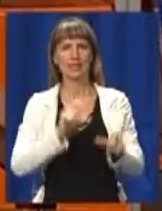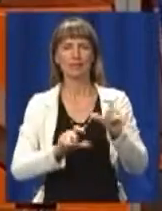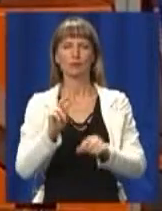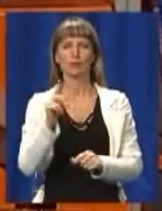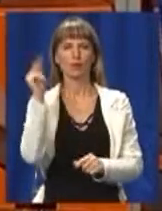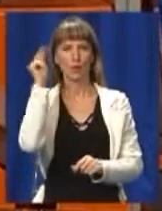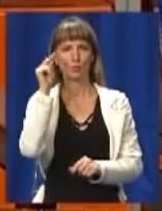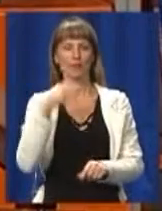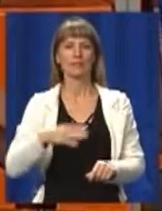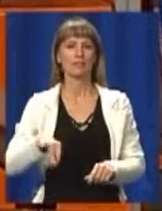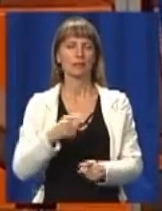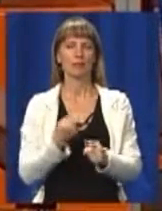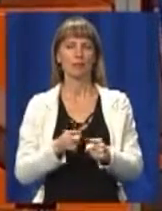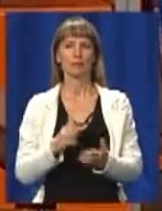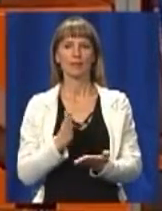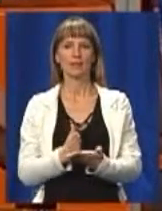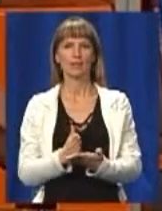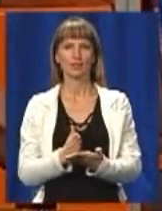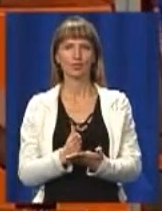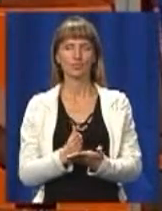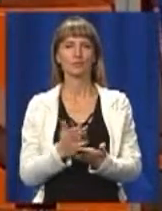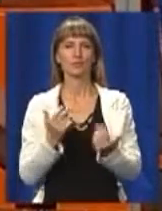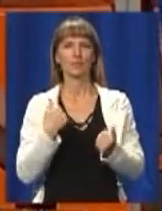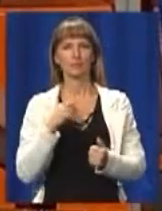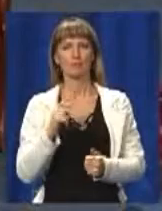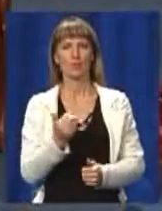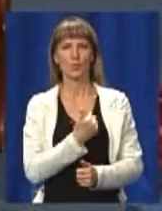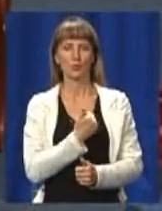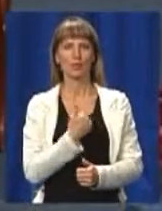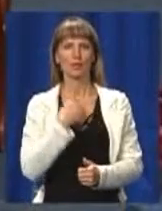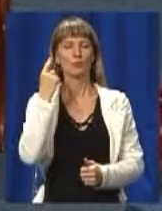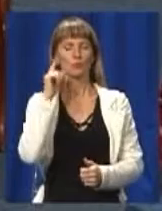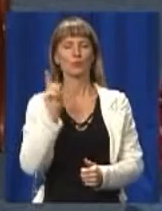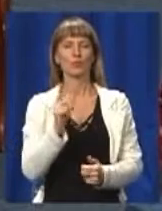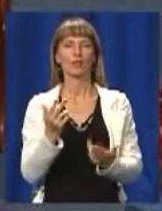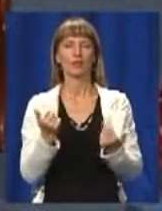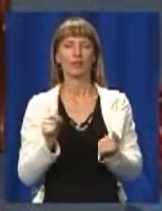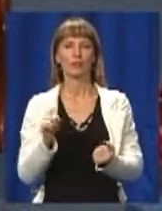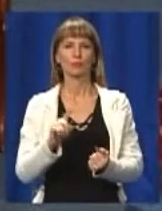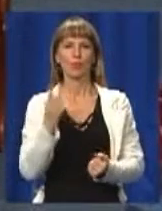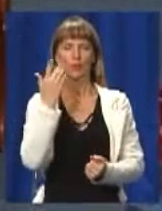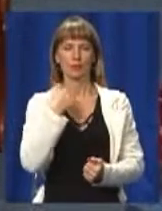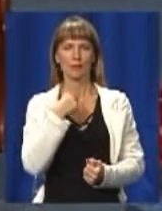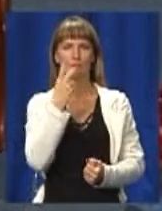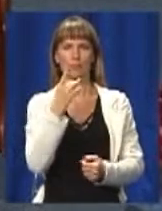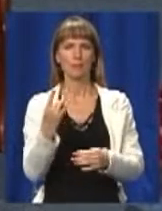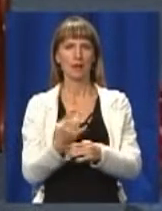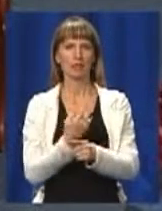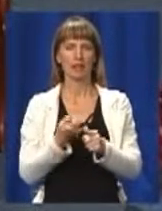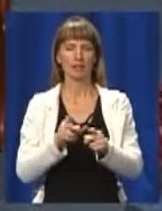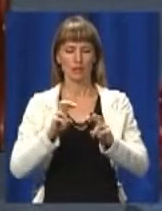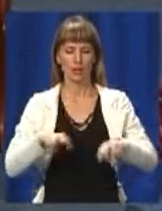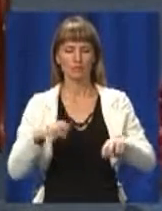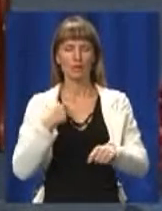аби навчитися усім цим явищам? Напевно, так. Ну, от і я думаю, що напевно так, тому що коли я побачив перші ці досліди,